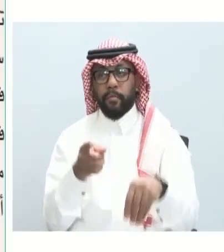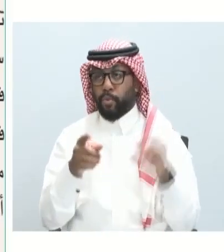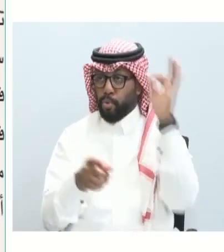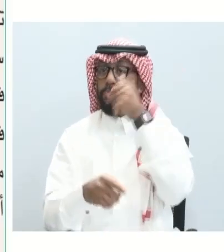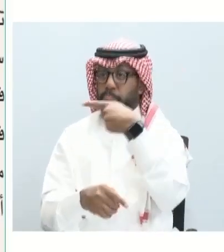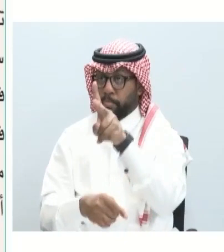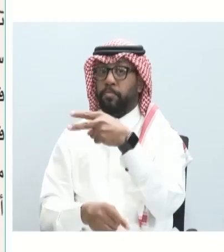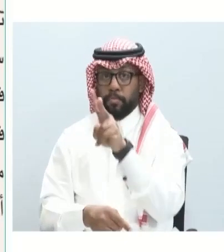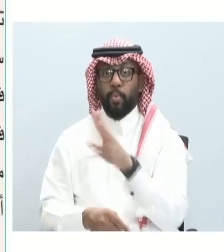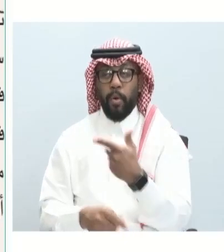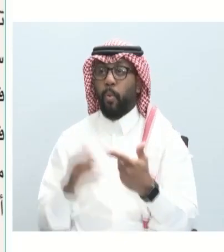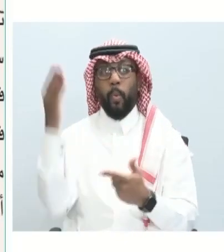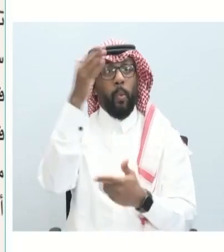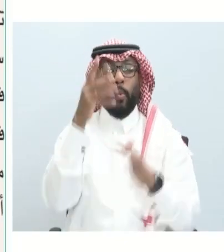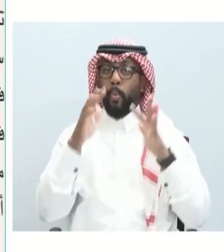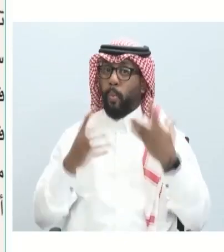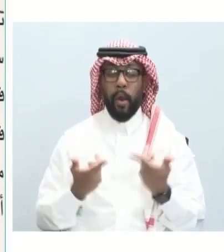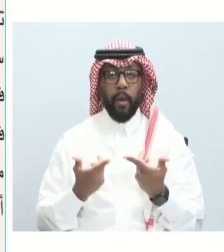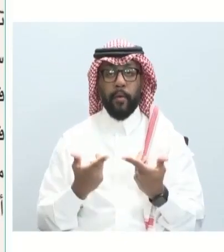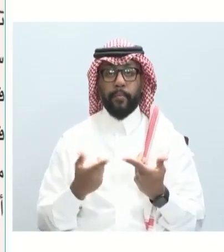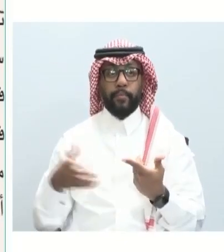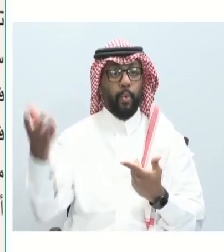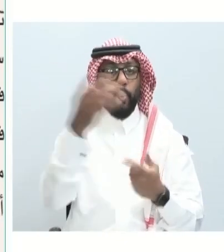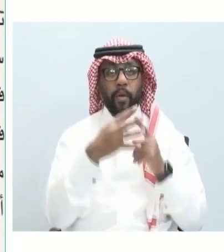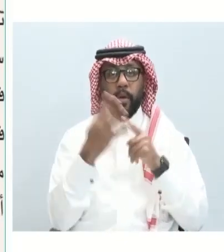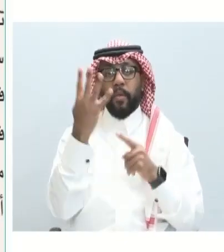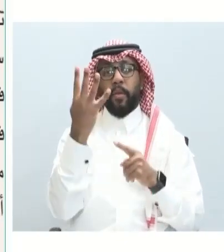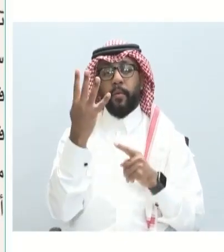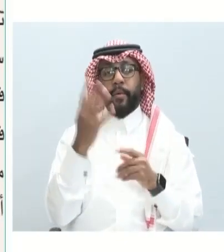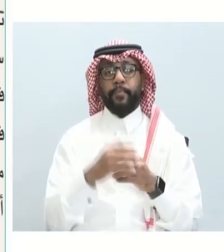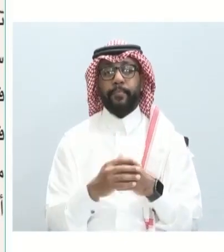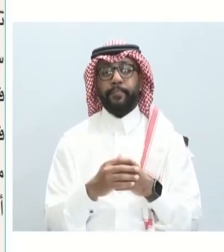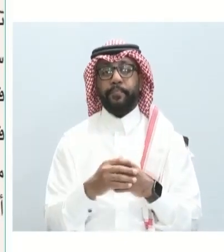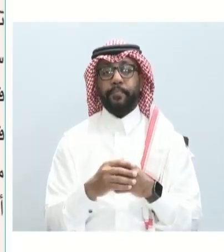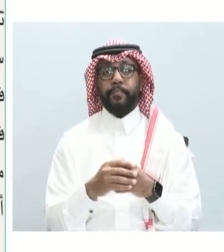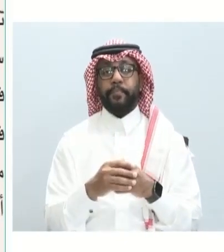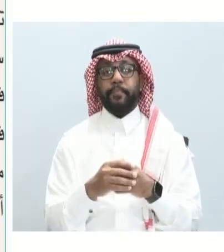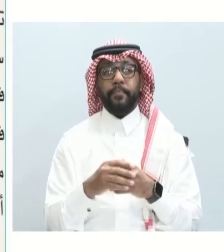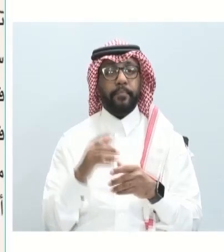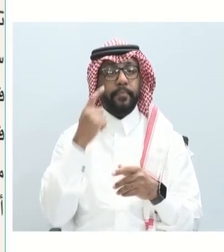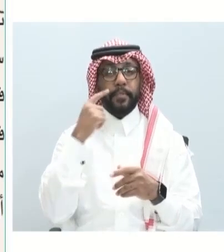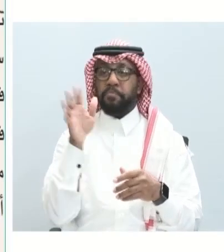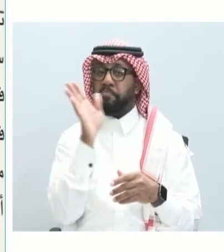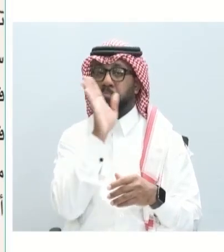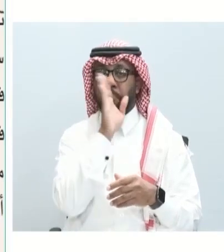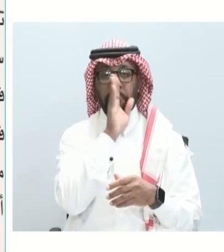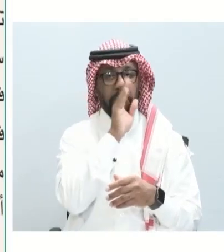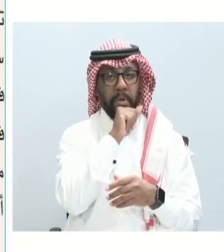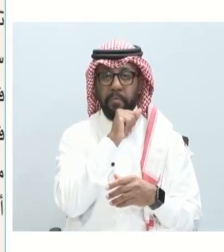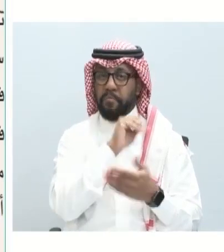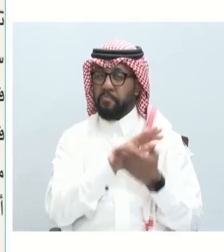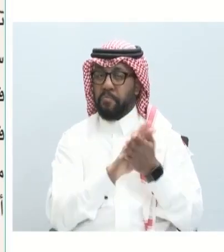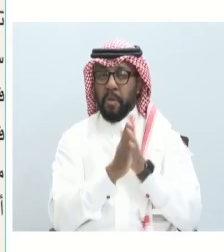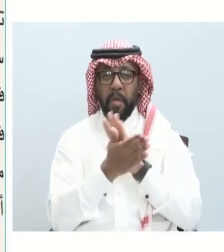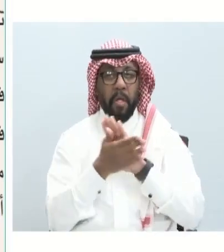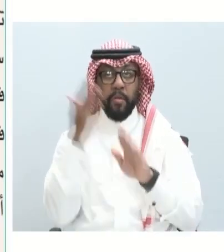اين هو فقالوا جميعا في صوت واحد والله ما رايناه فتعجب الرجل